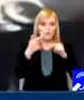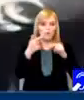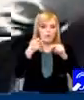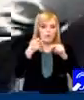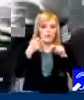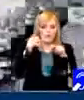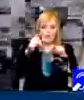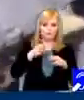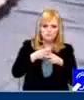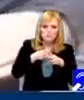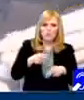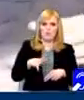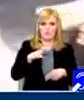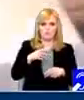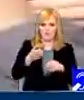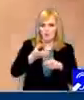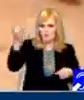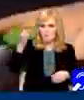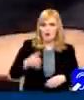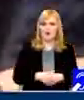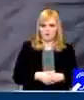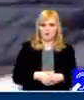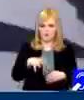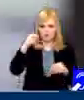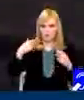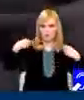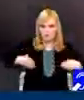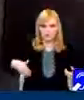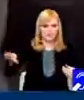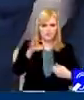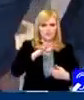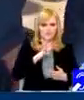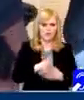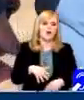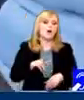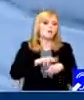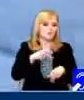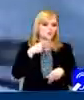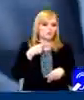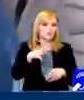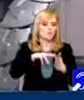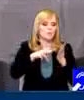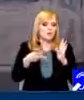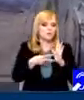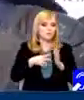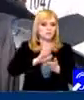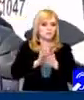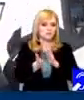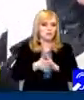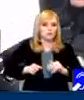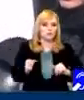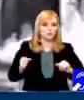cuțit și spray-uri cu gaze lacrimogene. În fața oamenilor legii, ei au recunoscut că mobilizarea a fost făcută pe o rețea